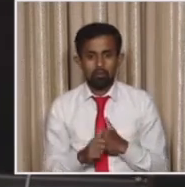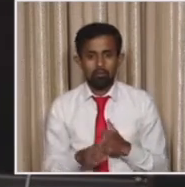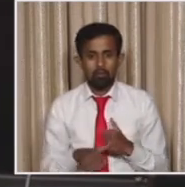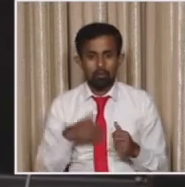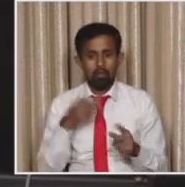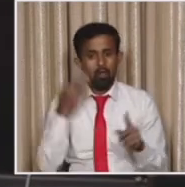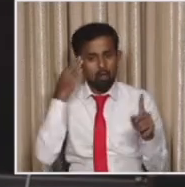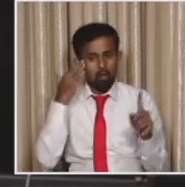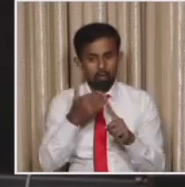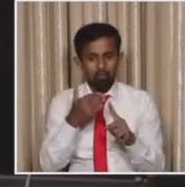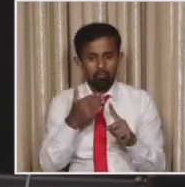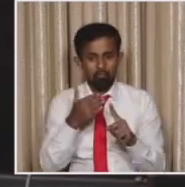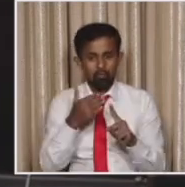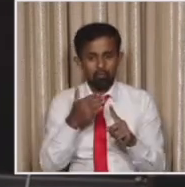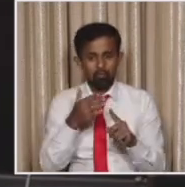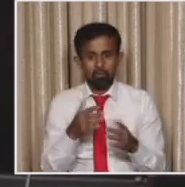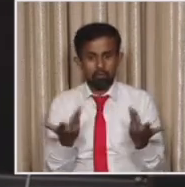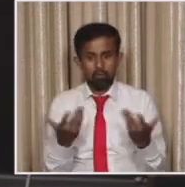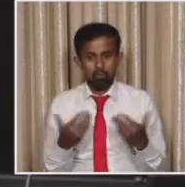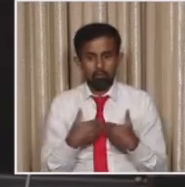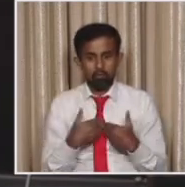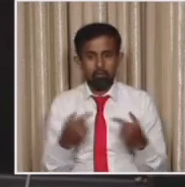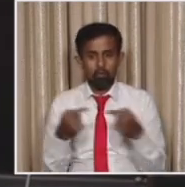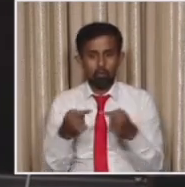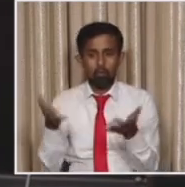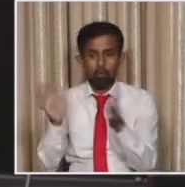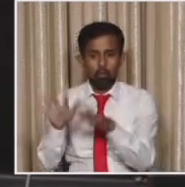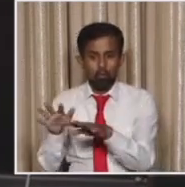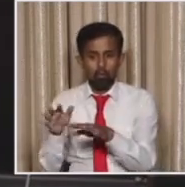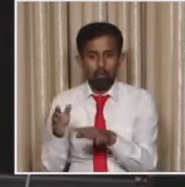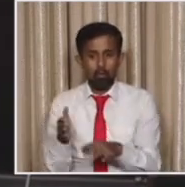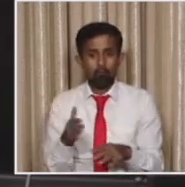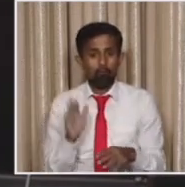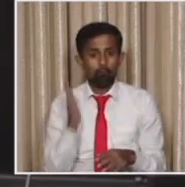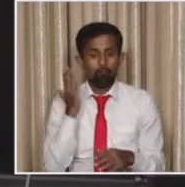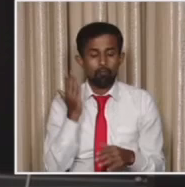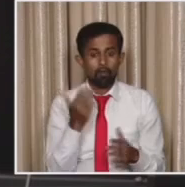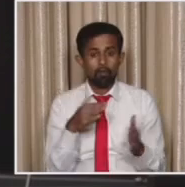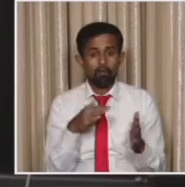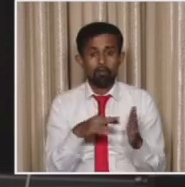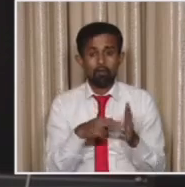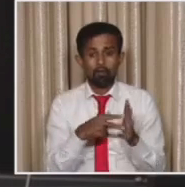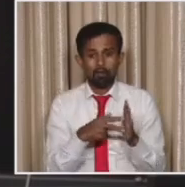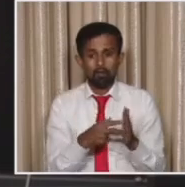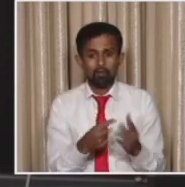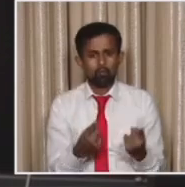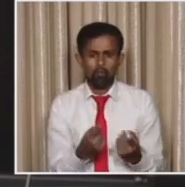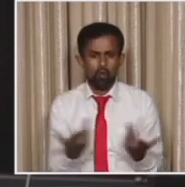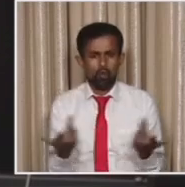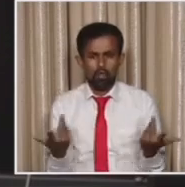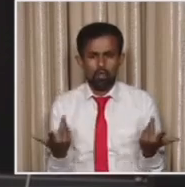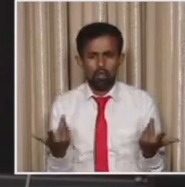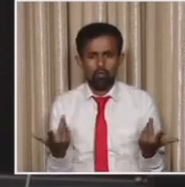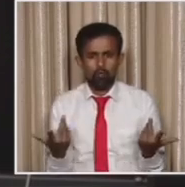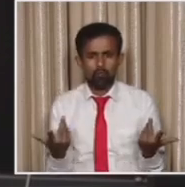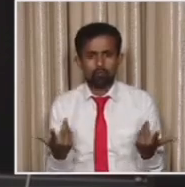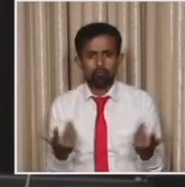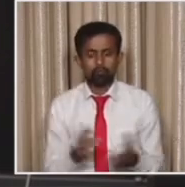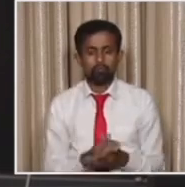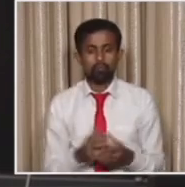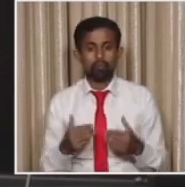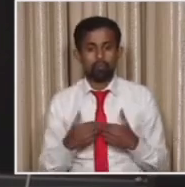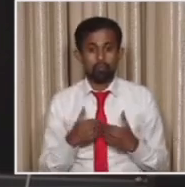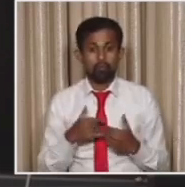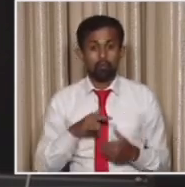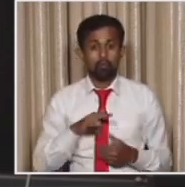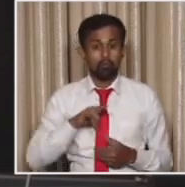අරමුණ නැතිනම් අපිට මෙහෙම වරාය නගරයක් සහ විශේෂ ආර්ථික කලාපයක් අවශ්‍ය වෙන්නේ නැහැ විශේෂයෙන්ම අපිට